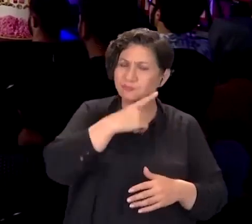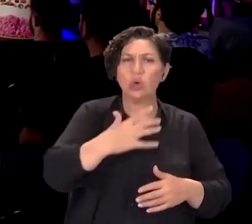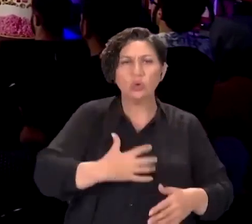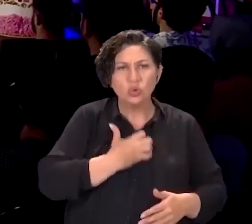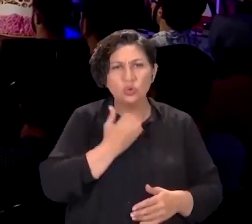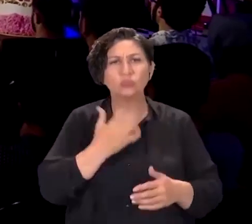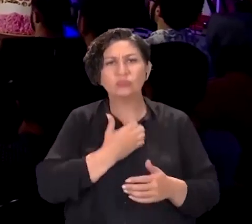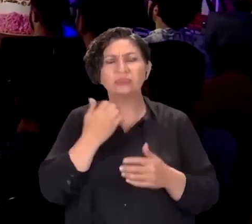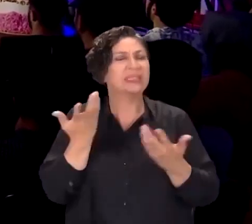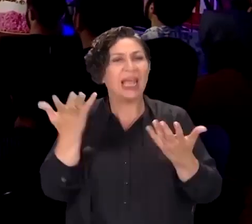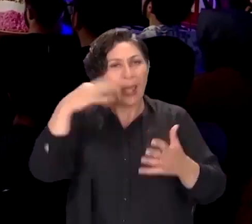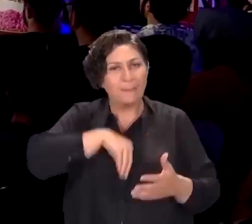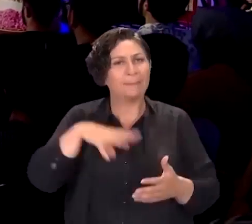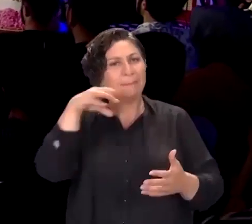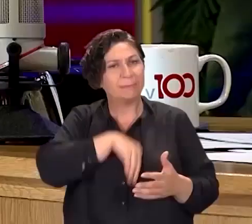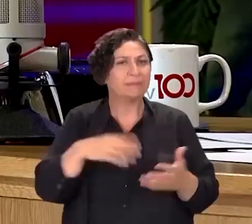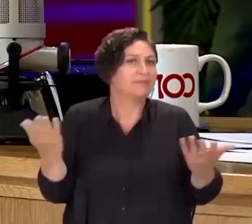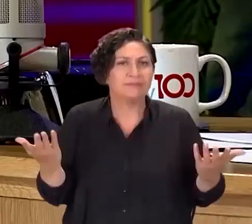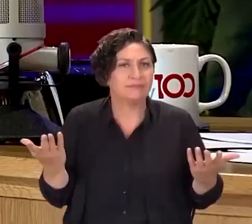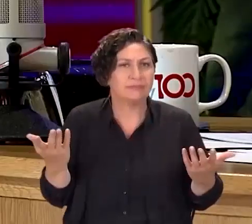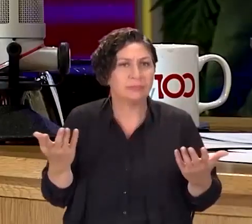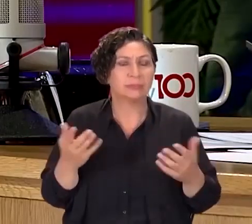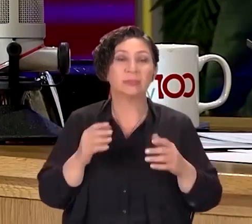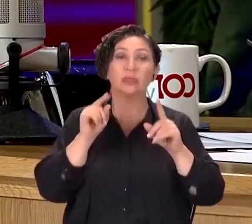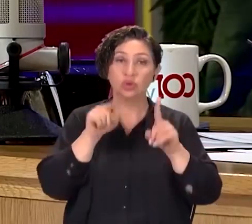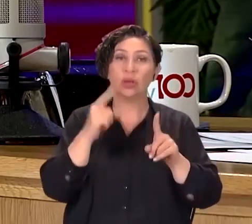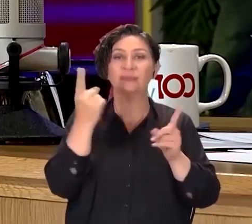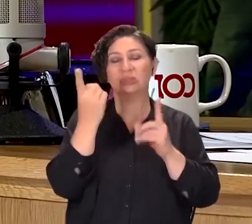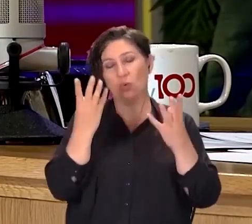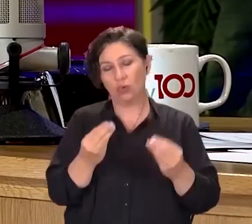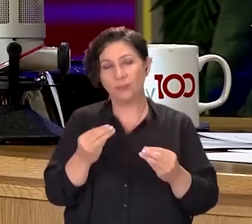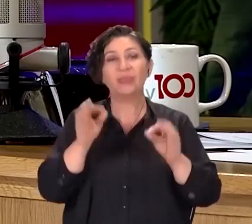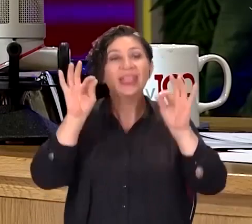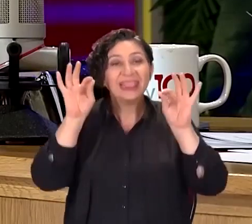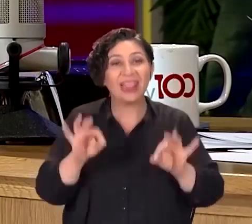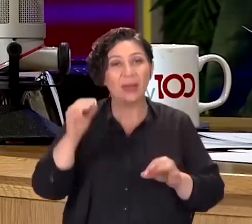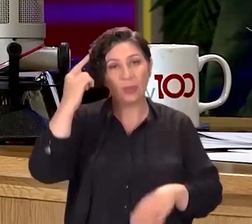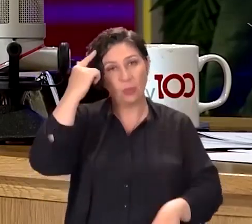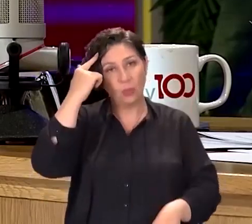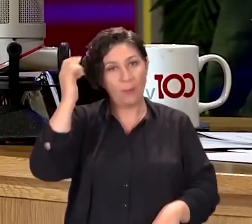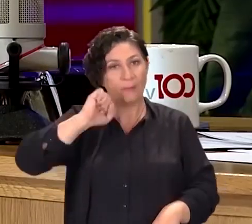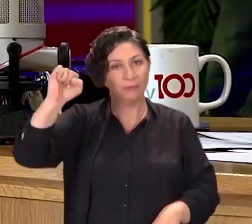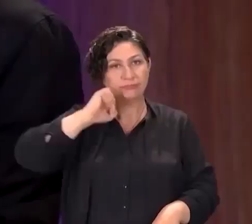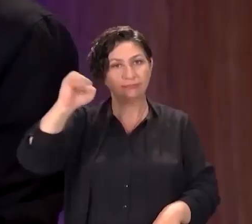üzdüm, sıkıntıyı içime evet. attım? Evet, şöyle bir şey oldu. Sürekli buram